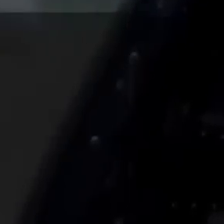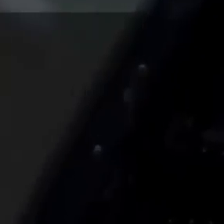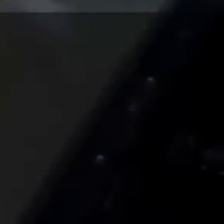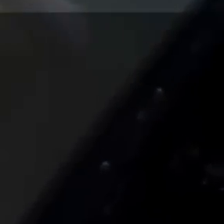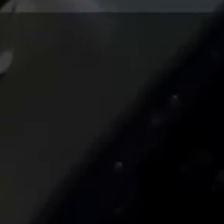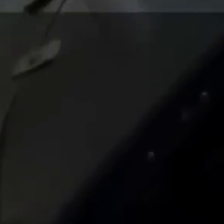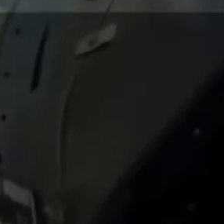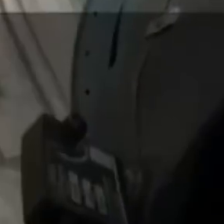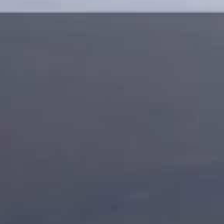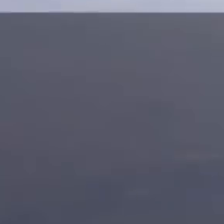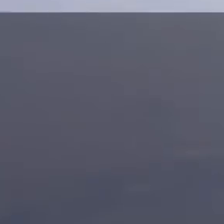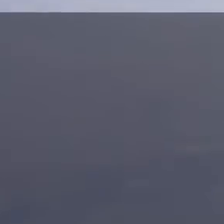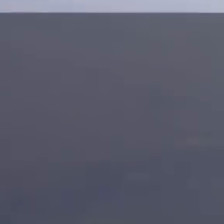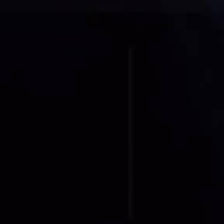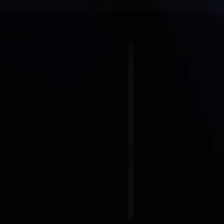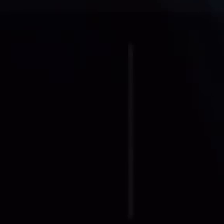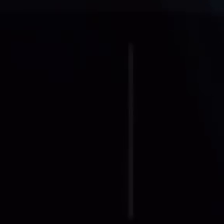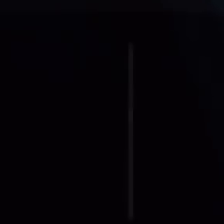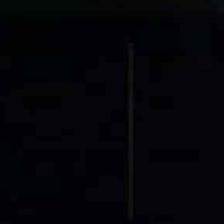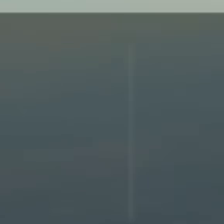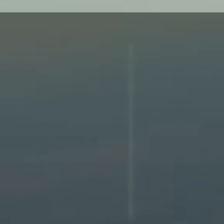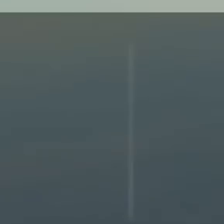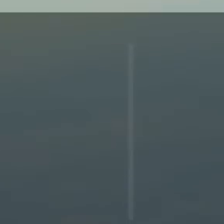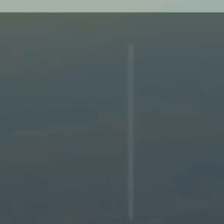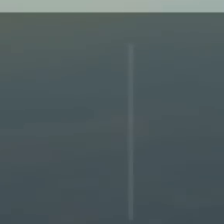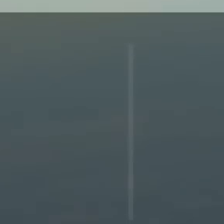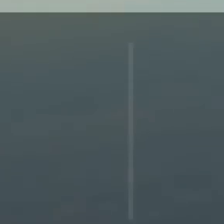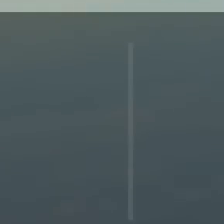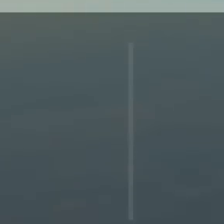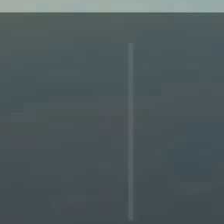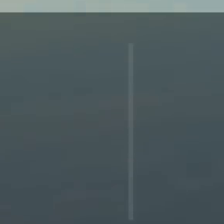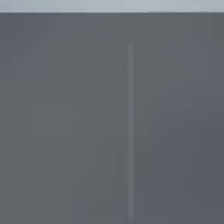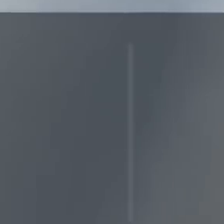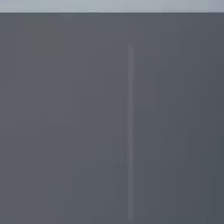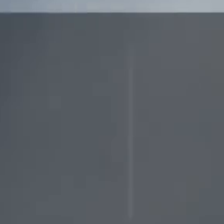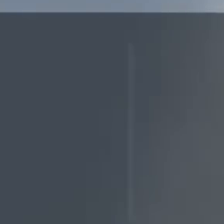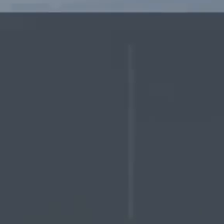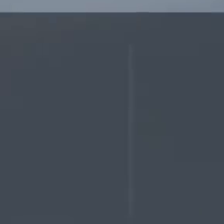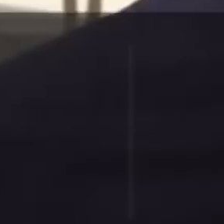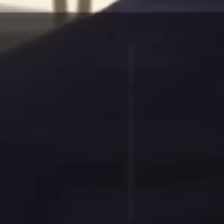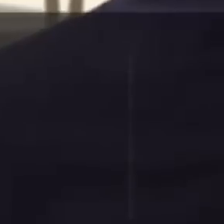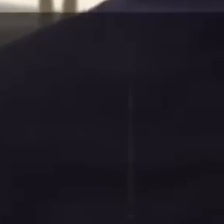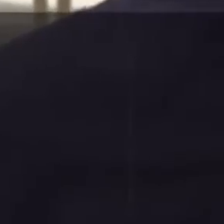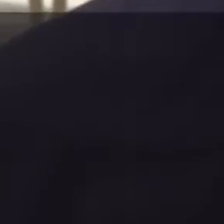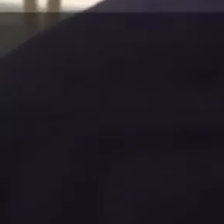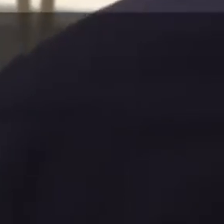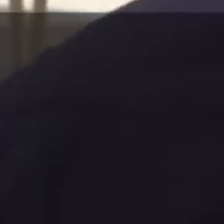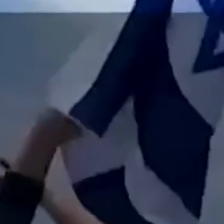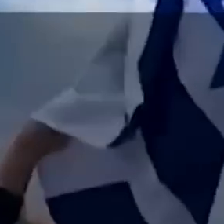אל תהיו חזקים, לבכות תמיד. וגם מאחורי הקלעים, בהכנות למטס העצמאות. רואים שמנופפים לנו, זה מרגש אותנו